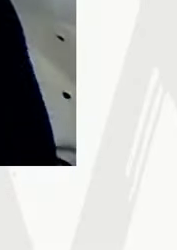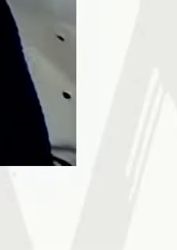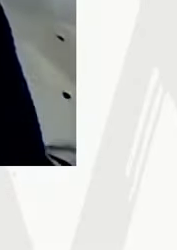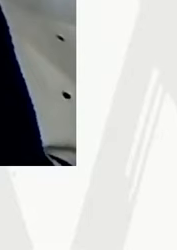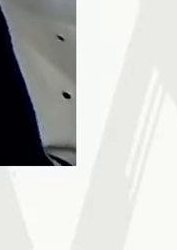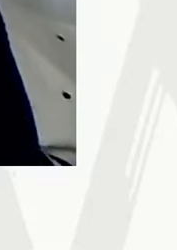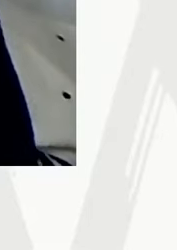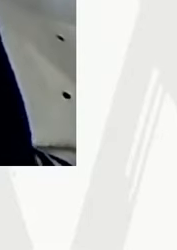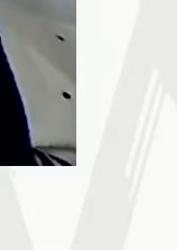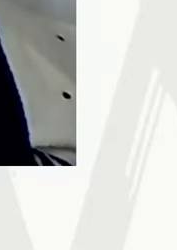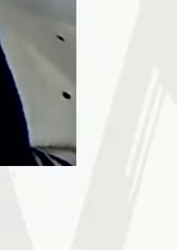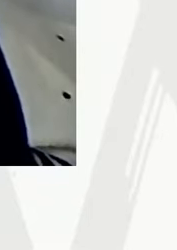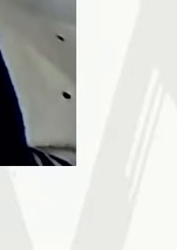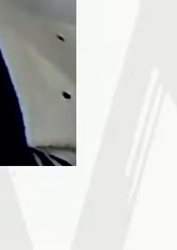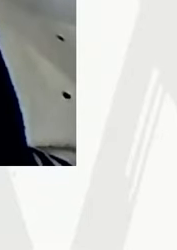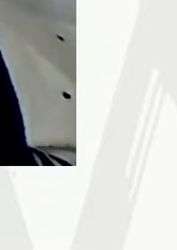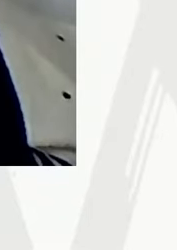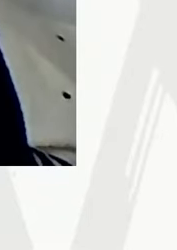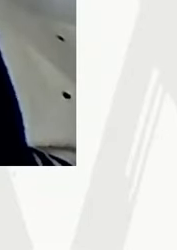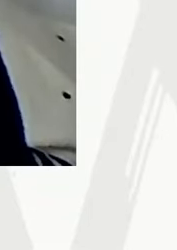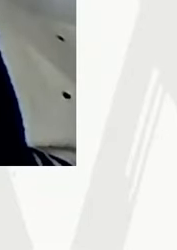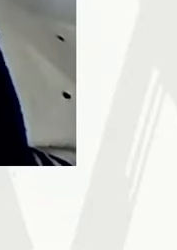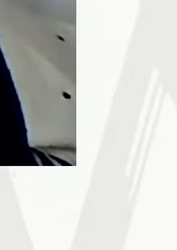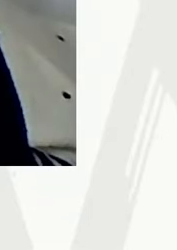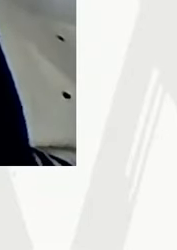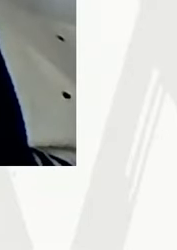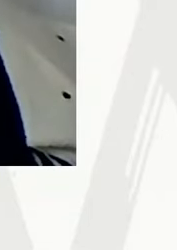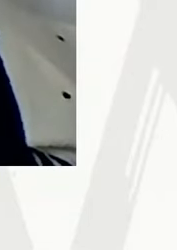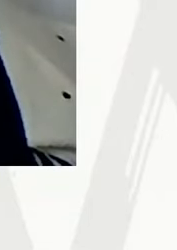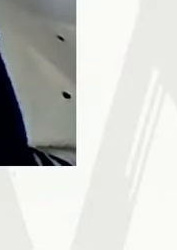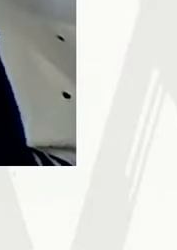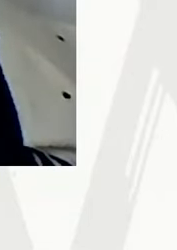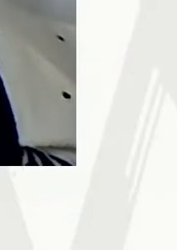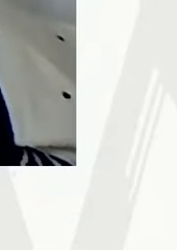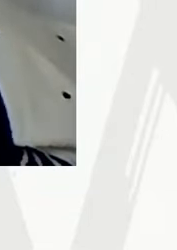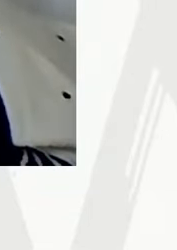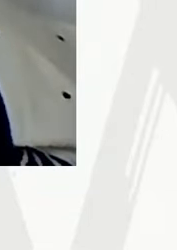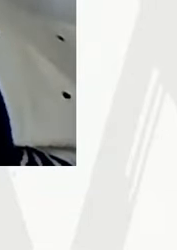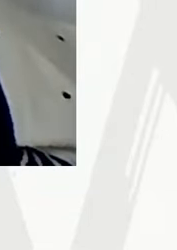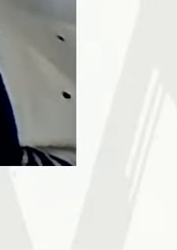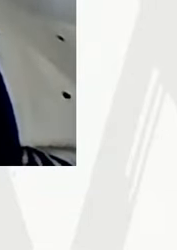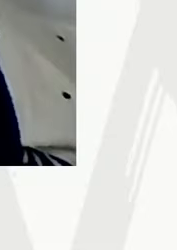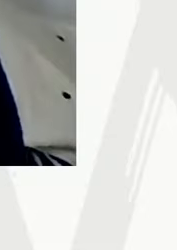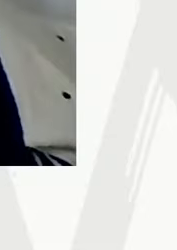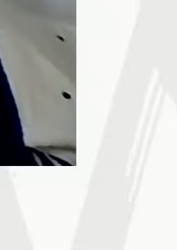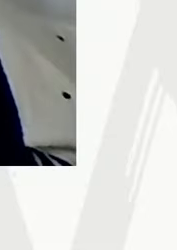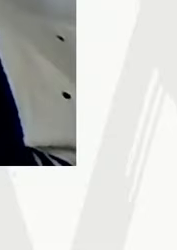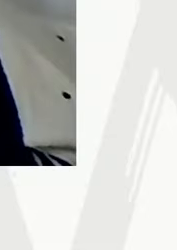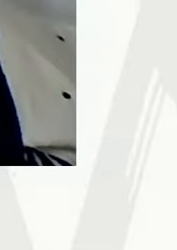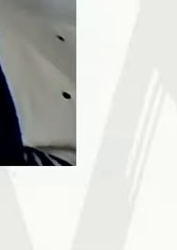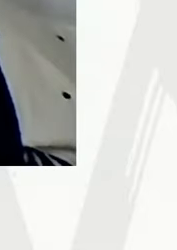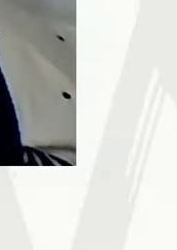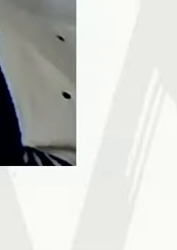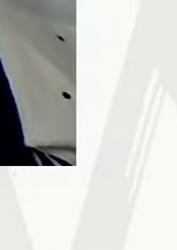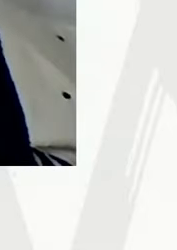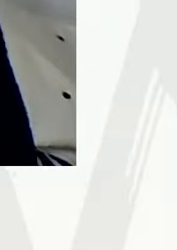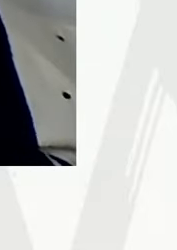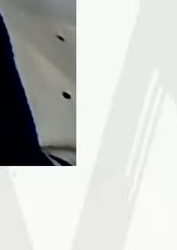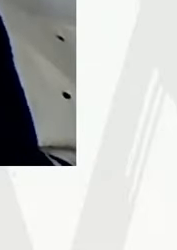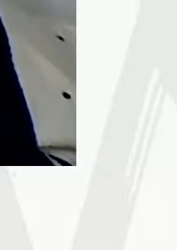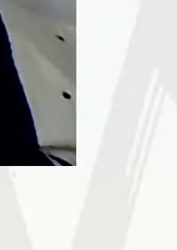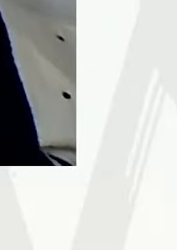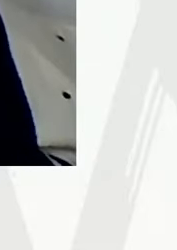Cette énorme illusion de la modernité, l'illusion de la libération